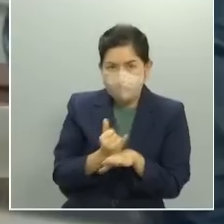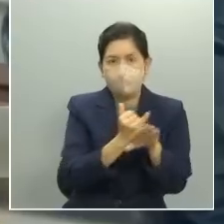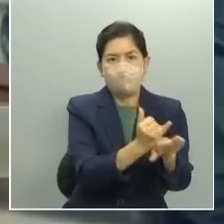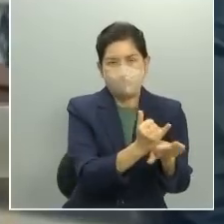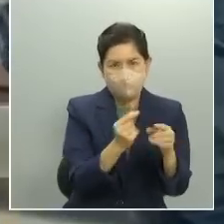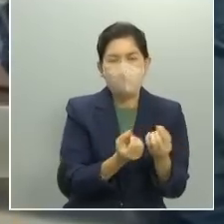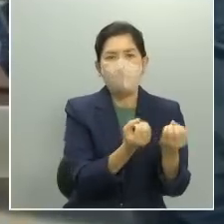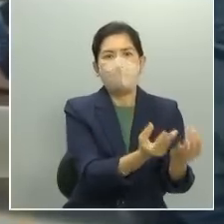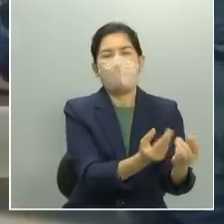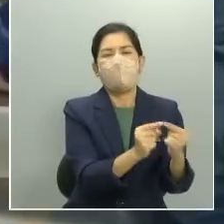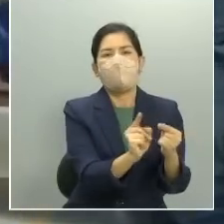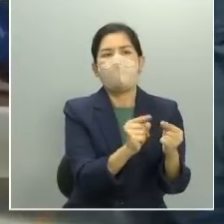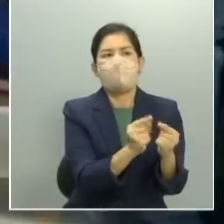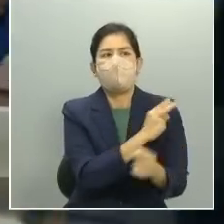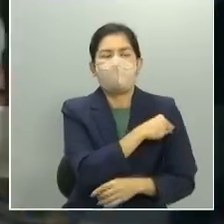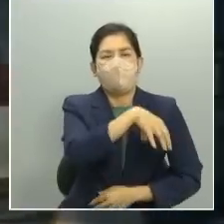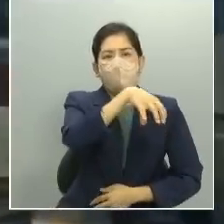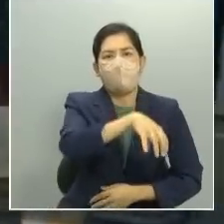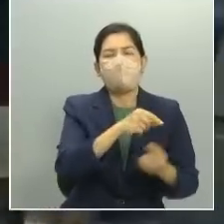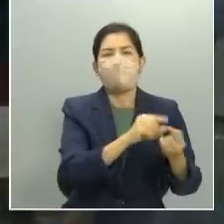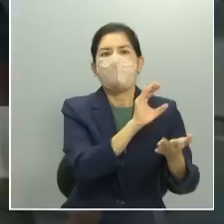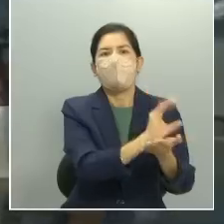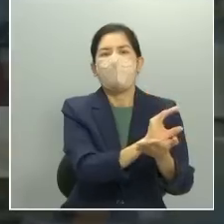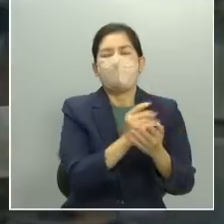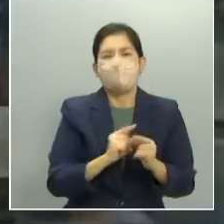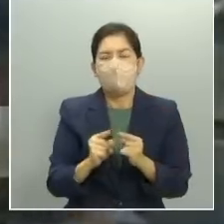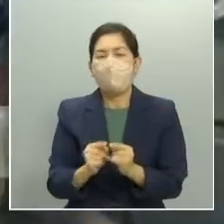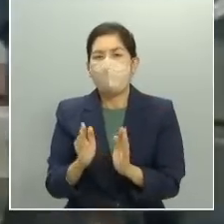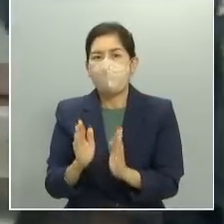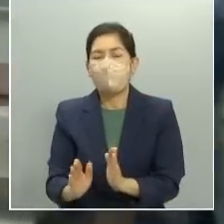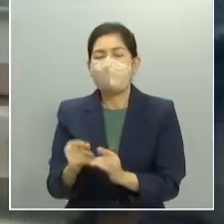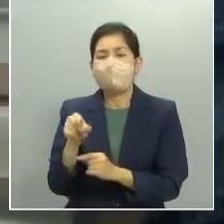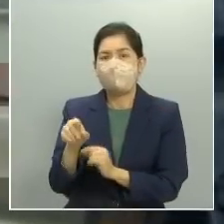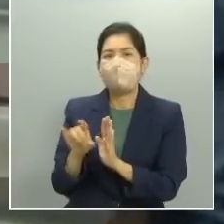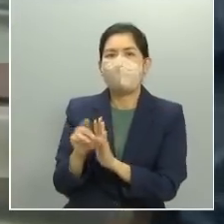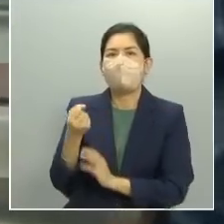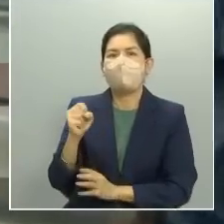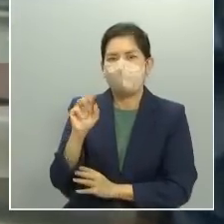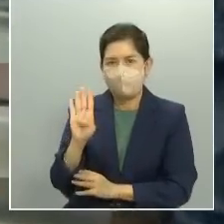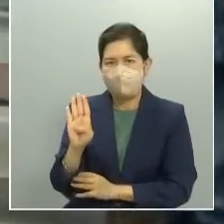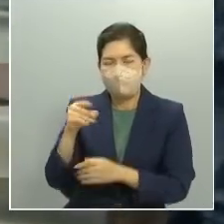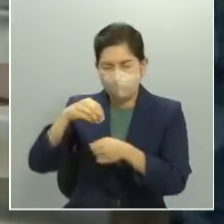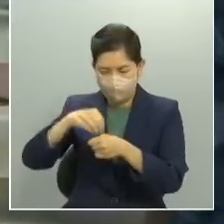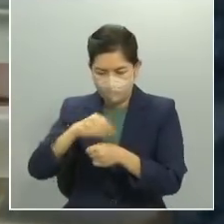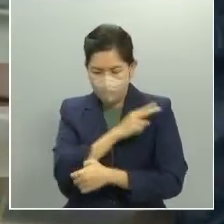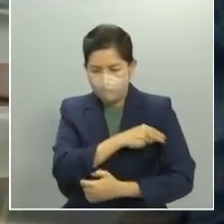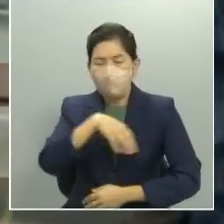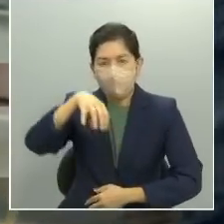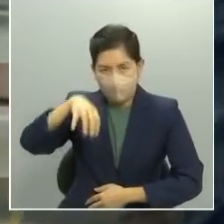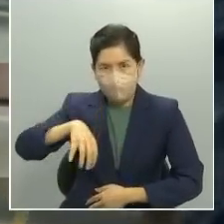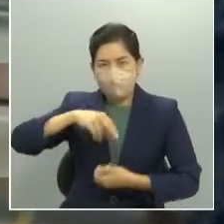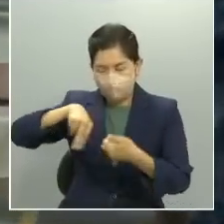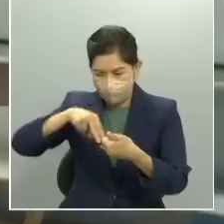คลื่อนมาพิสูจน์เอกลักษณ์บุคคลที่นี ่ ส่วนรายที่14อย่างที่เราบอกไปนะคะว่าท่านเสียชีวิตที่โรงพยาบาลก็ระบุตัวบุคคลได้